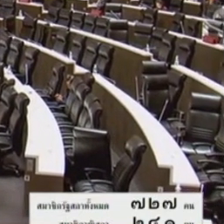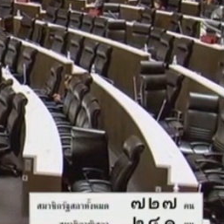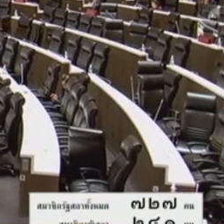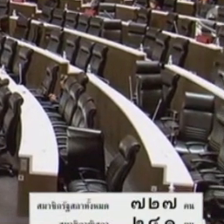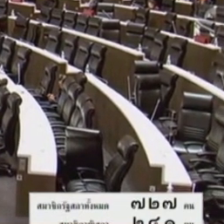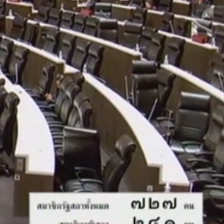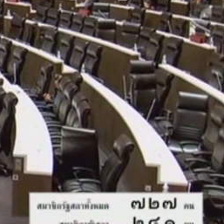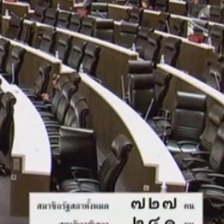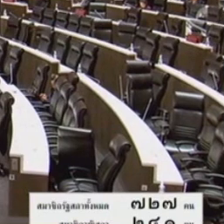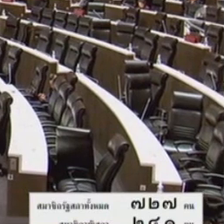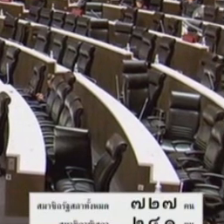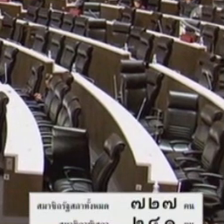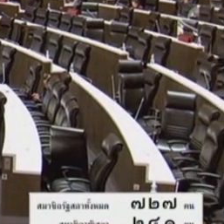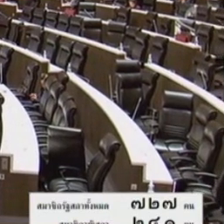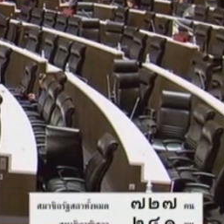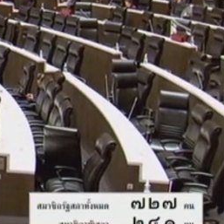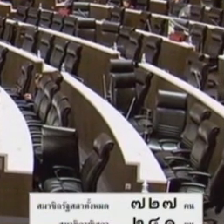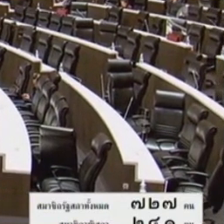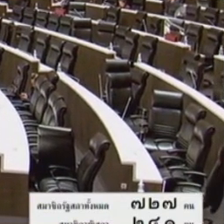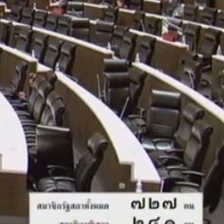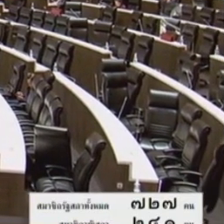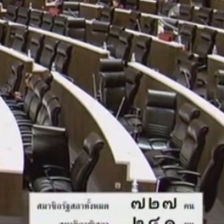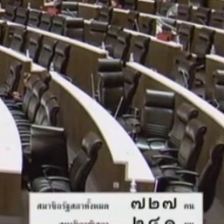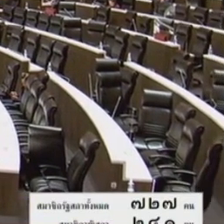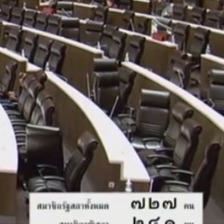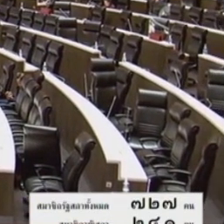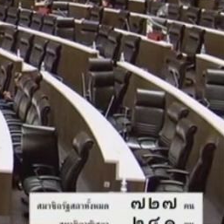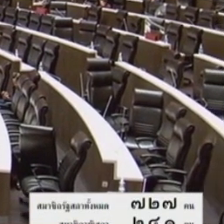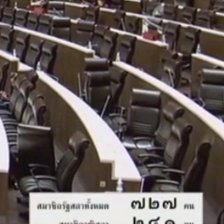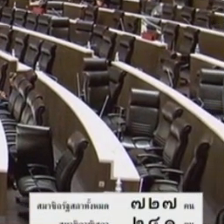ได้นำระบบอิเล็กทรอนิกส์มาใช้ด้วยนะคะ